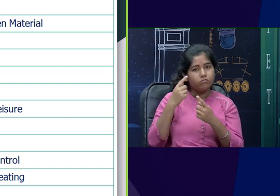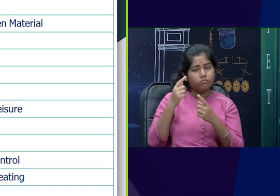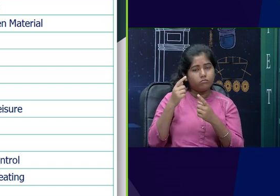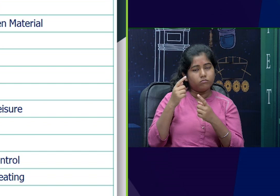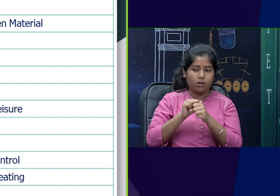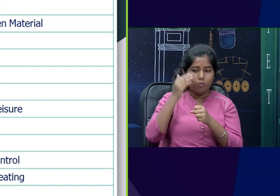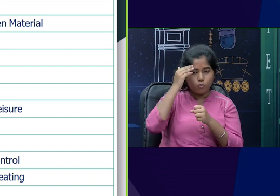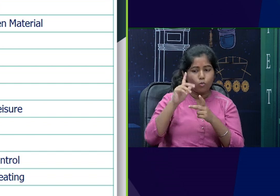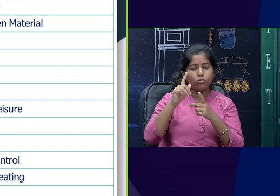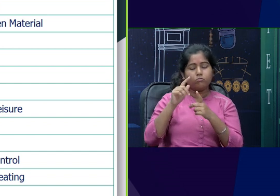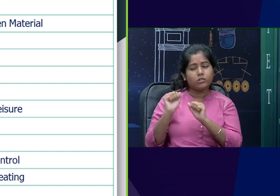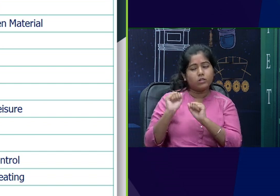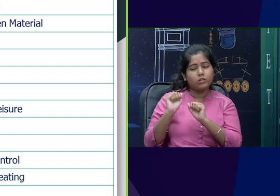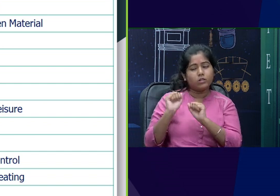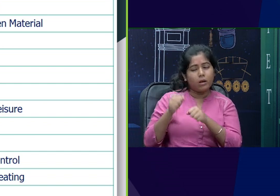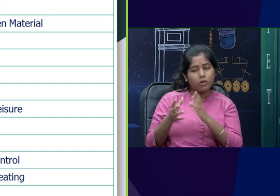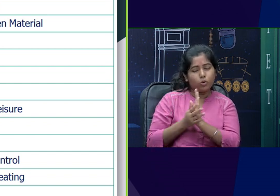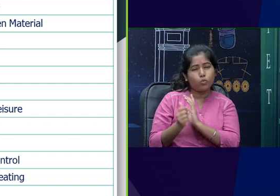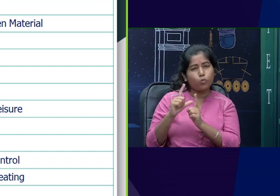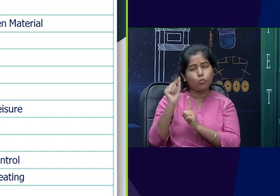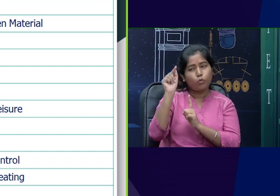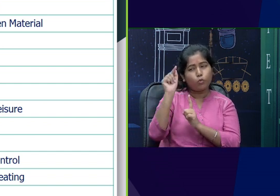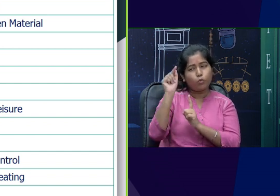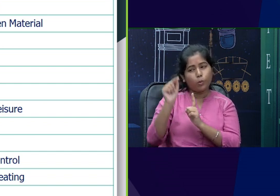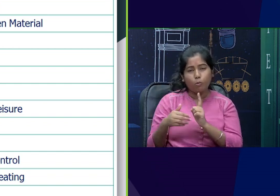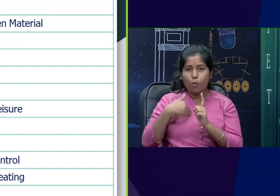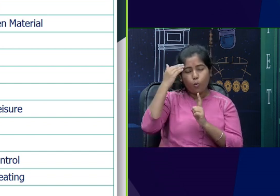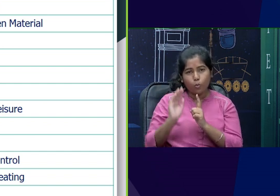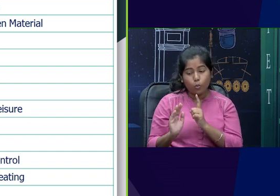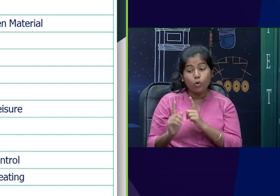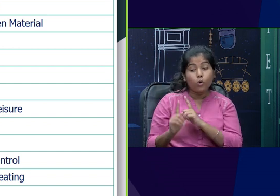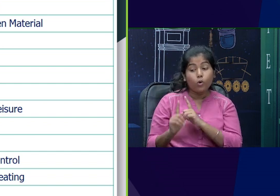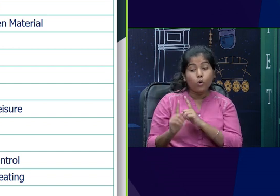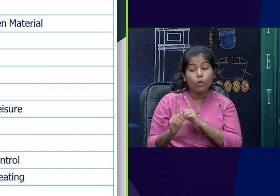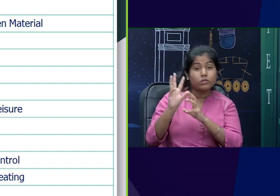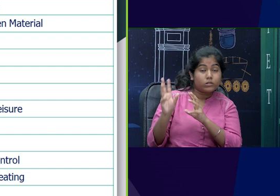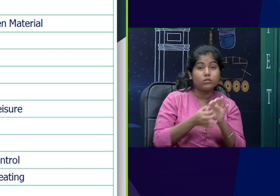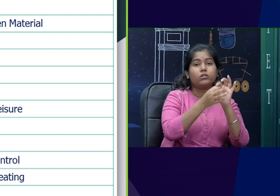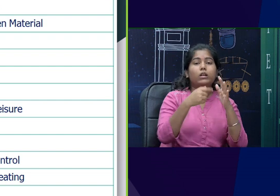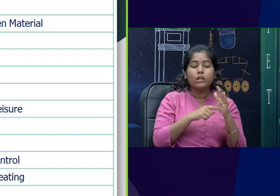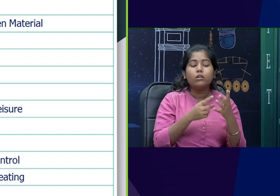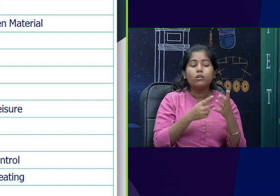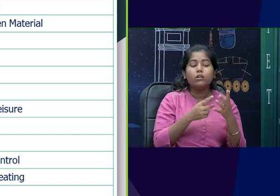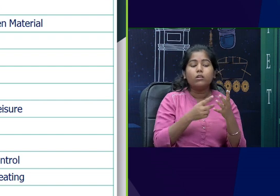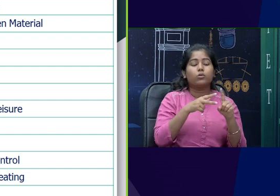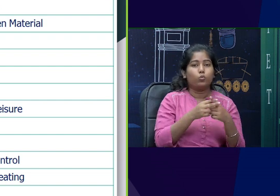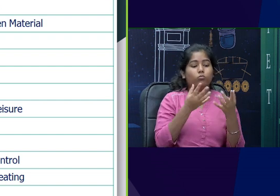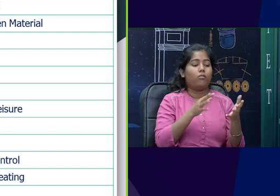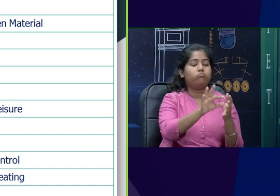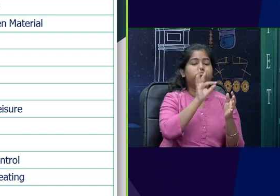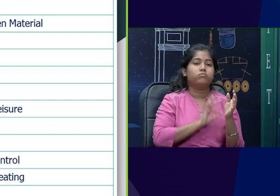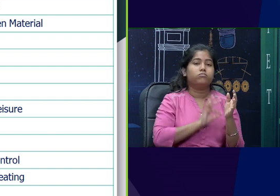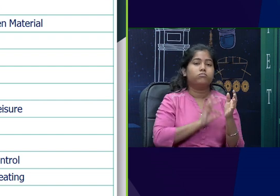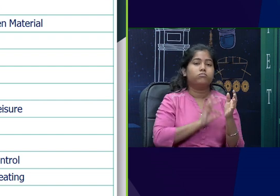टूल का सिलेक्शन करना है। अगर बच्चे में रीडिंग की प्रॉब्लम हो रही है तो हम कीबोर्ड यूज करेंगे, विजुअल इंपेयरमेंट है। बच्चे